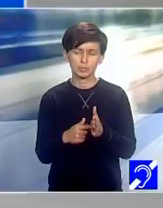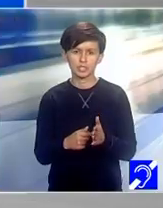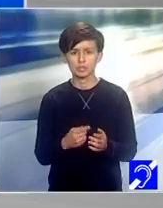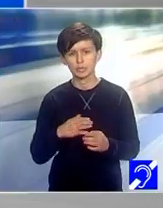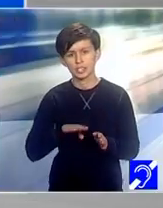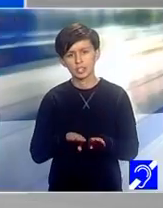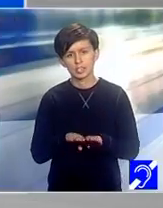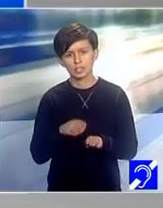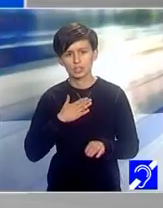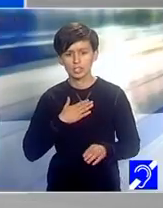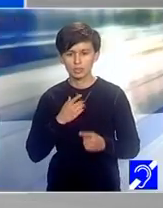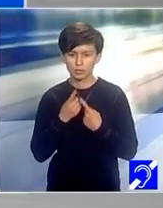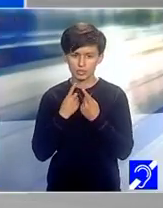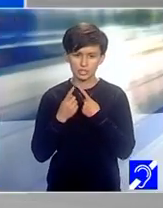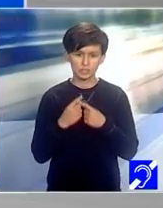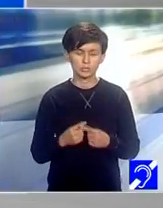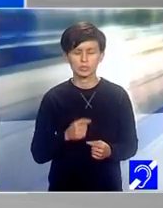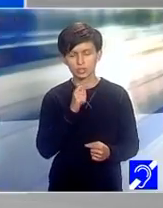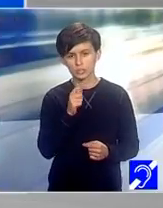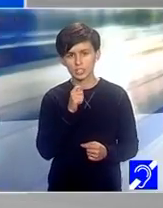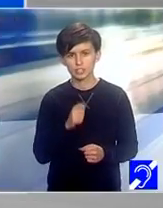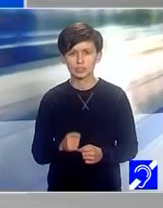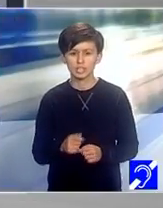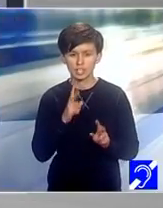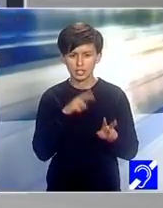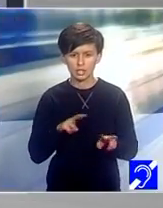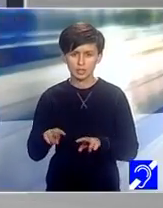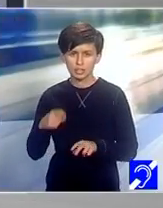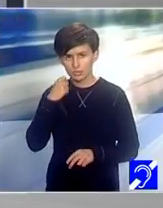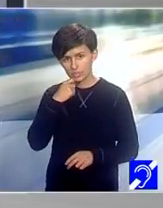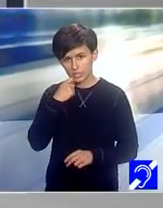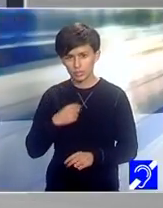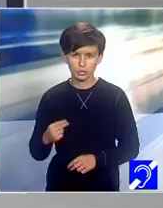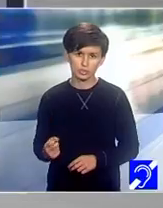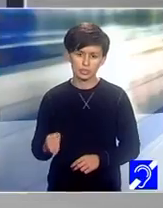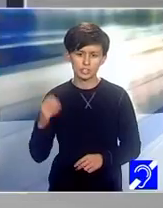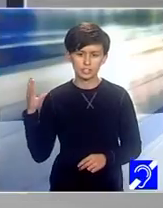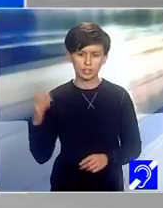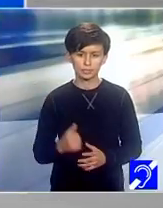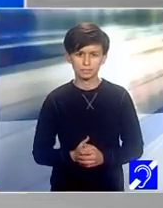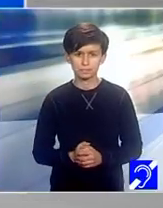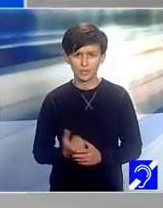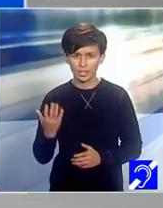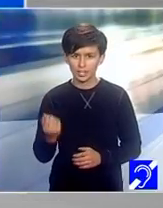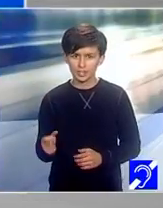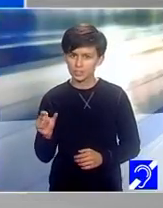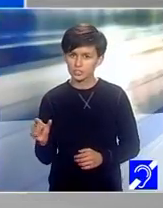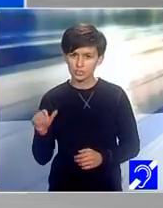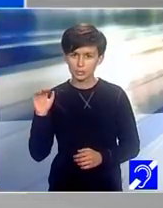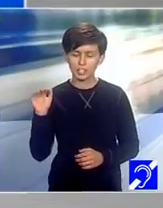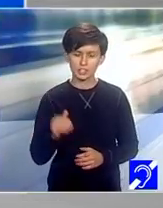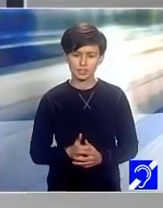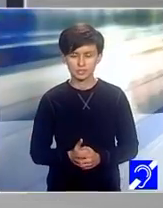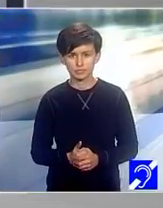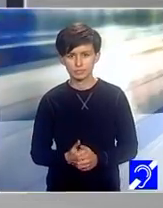dialog, jurnalistul Ovidiu Cornea de la Monitorul de Cluj. Bună, Ovidiu! Bună ziua, bine v-am găsit! Cu ce subiecte? Care ar fi știrile zilei?